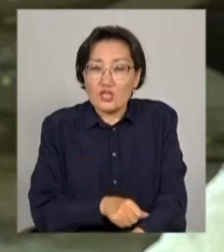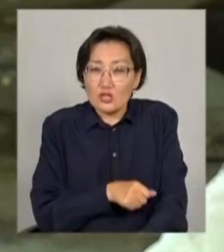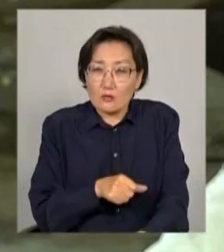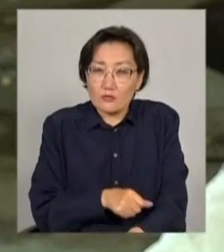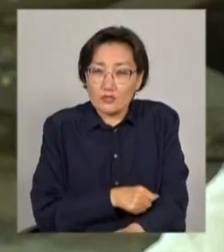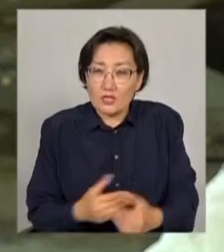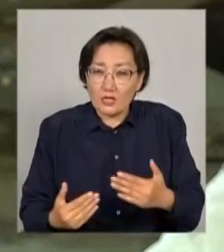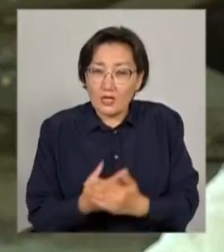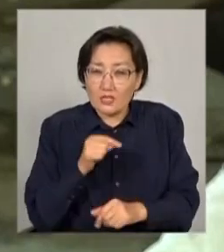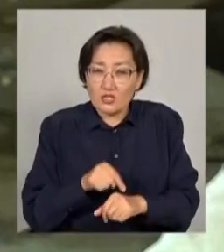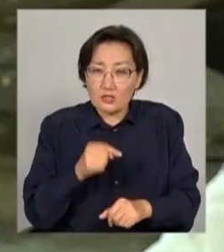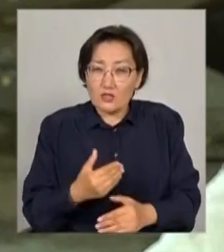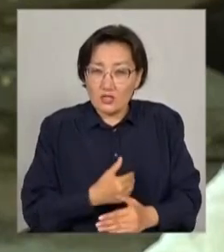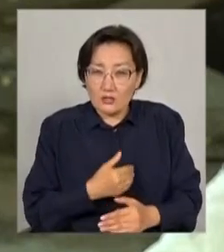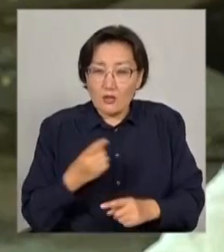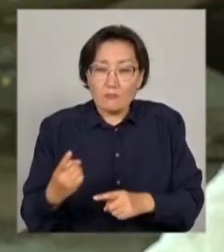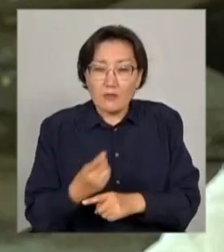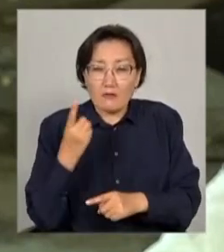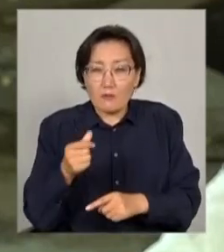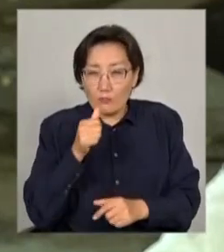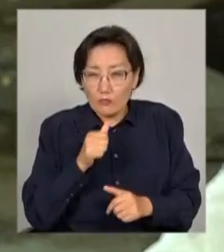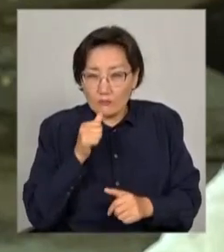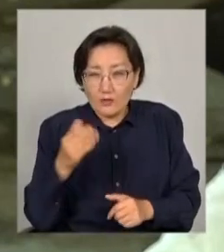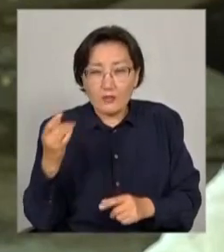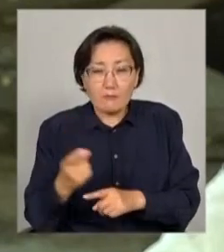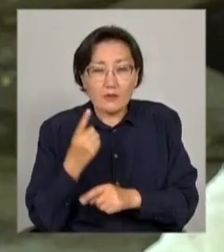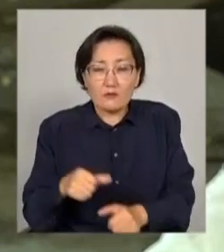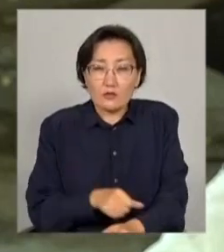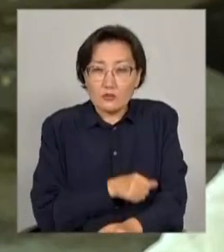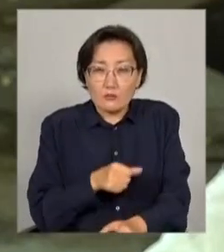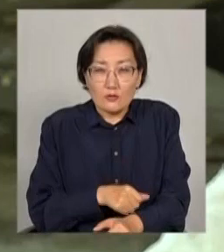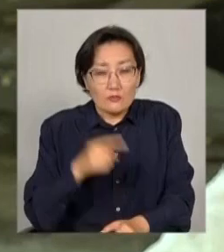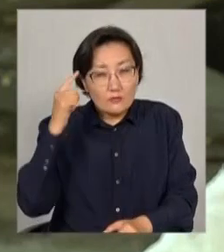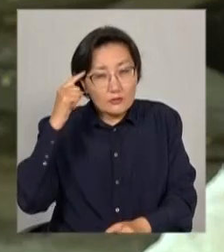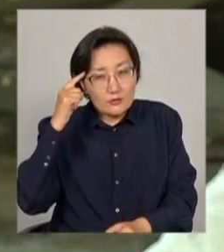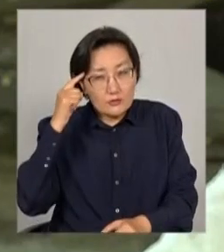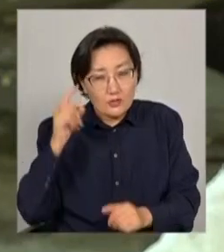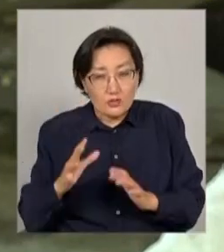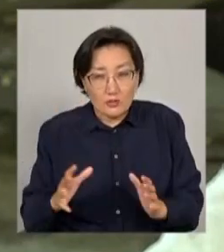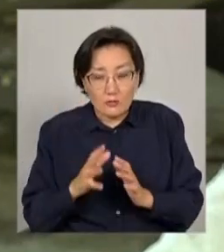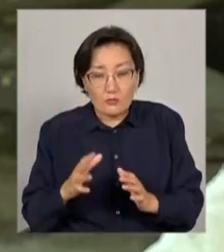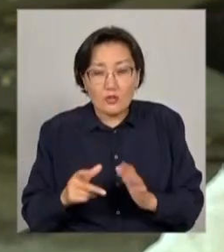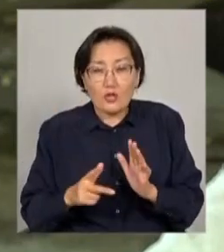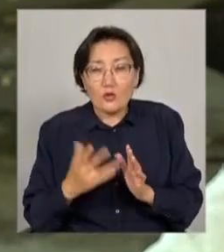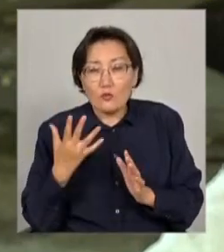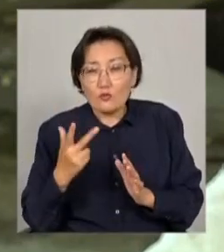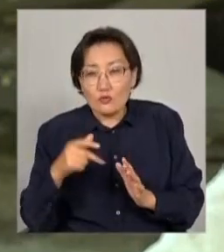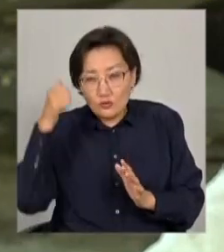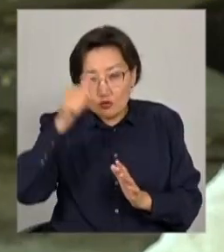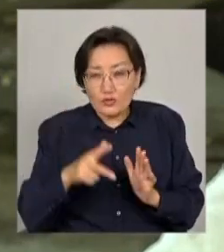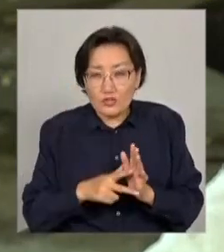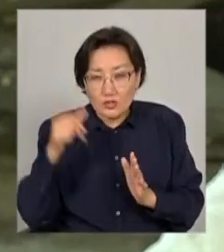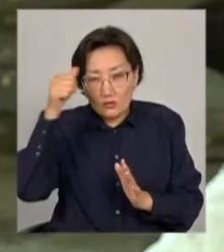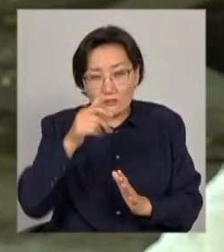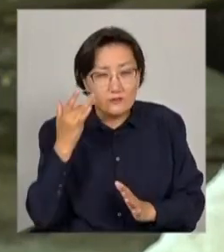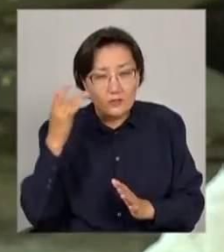қайттан сезгің келеді да, сол ойыңда кетпейді мысалы. Түсіңе келеді, 3 жыл жүрсең де, 8 жыл жүрсең де бәрібір есіңде